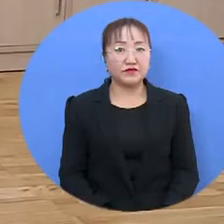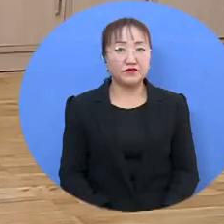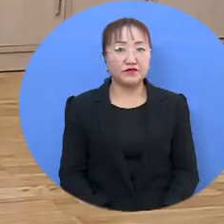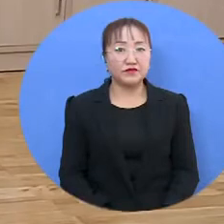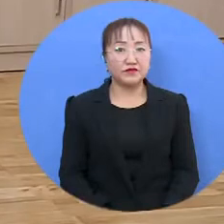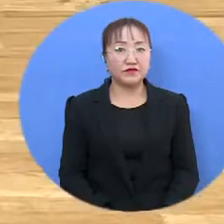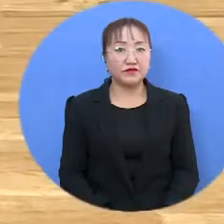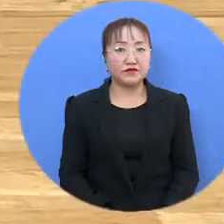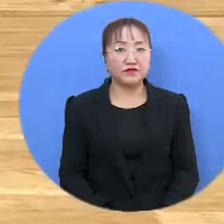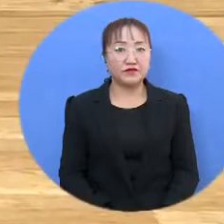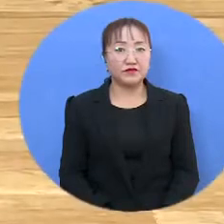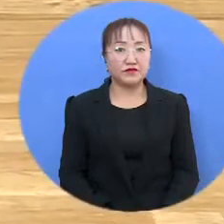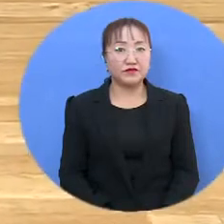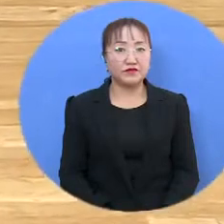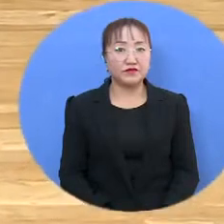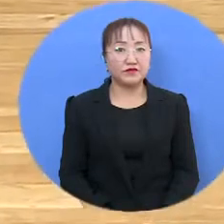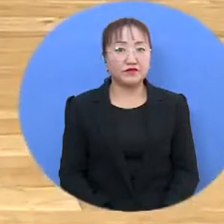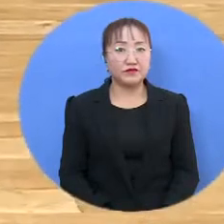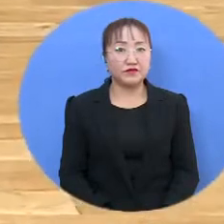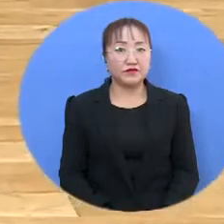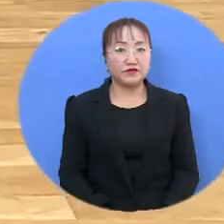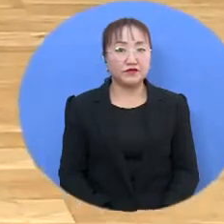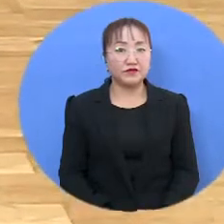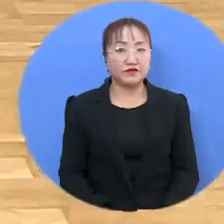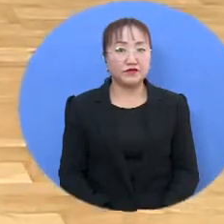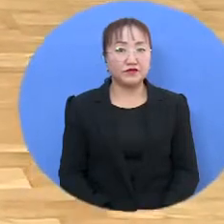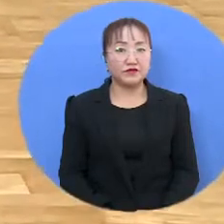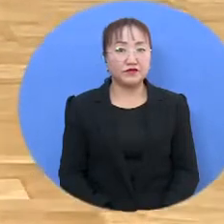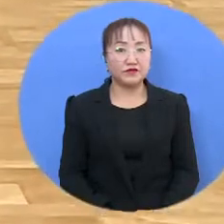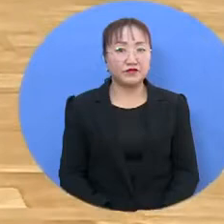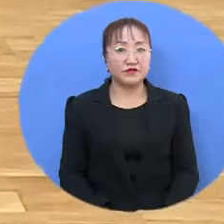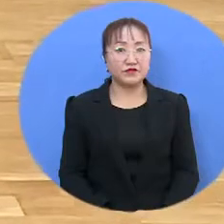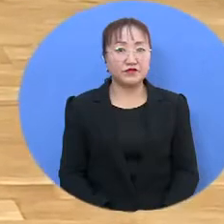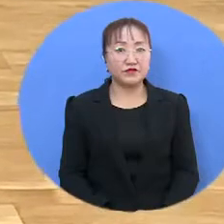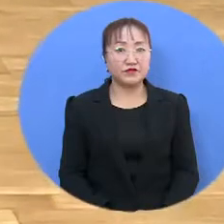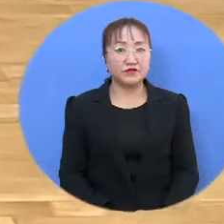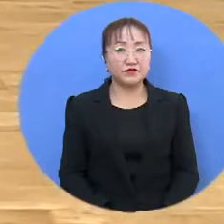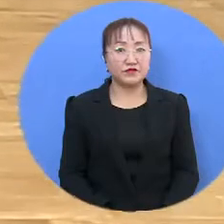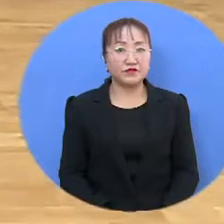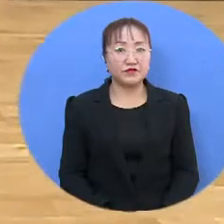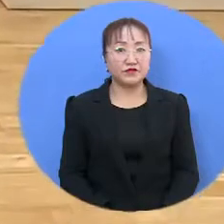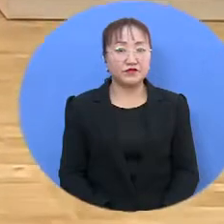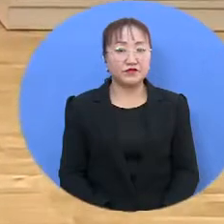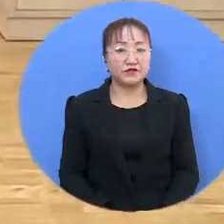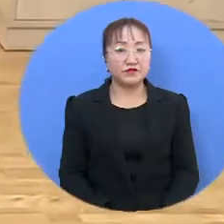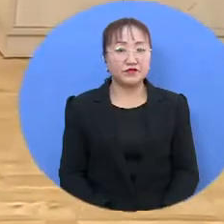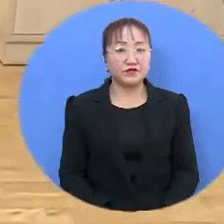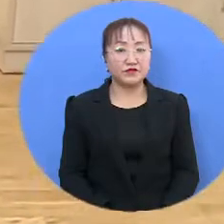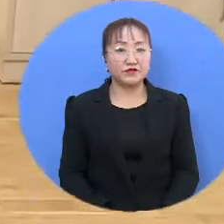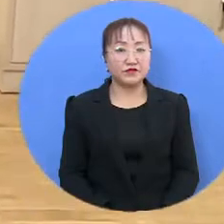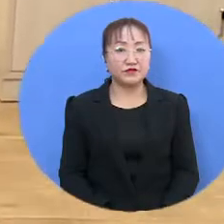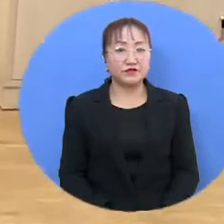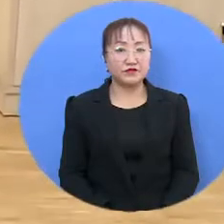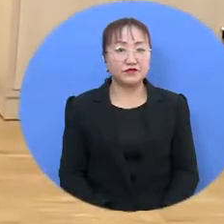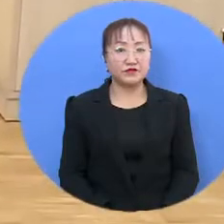2 3 4 5 6 7 step touch 1 2 3